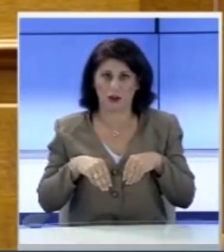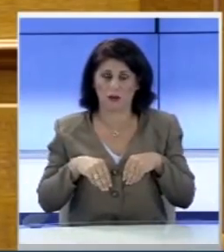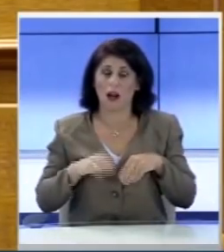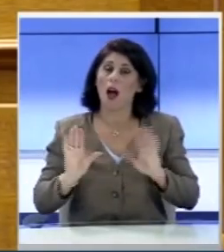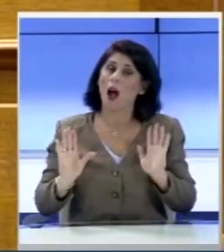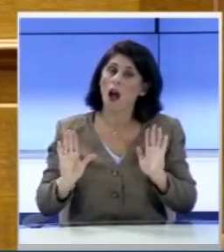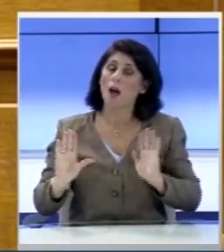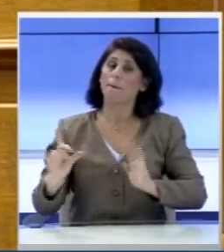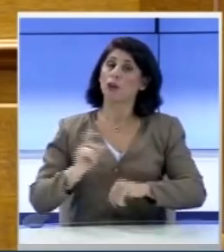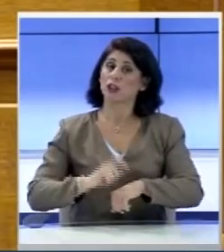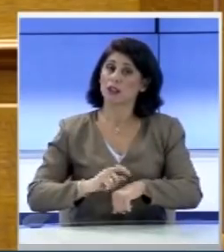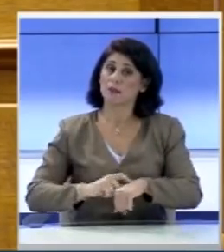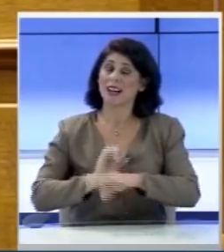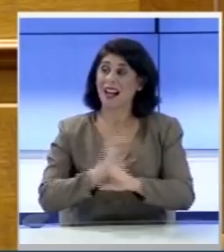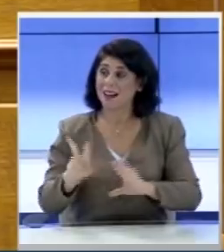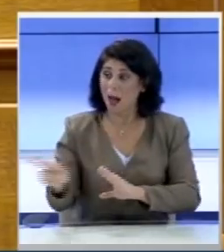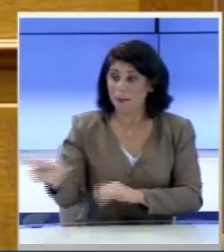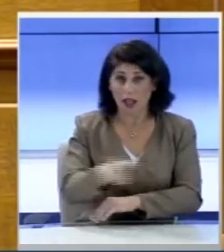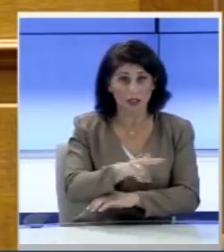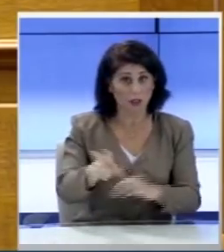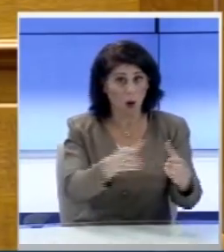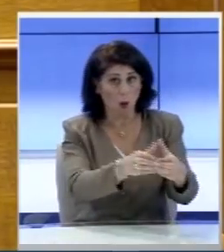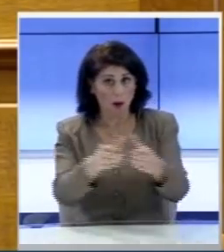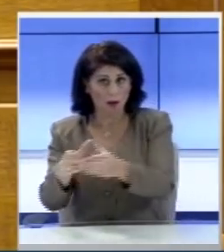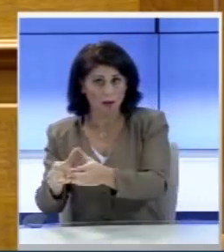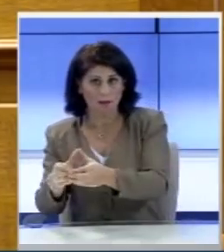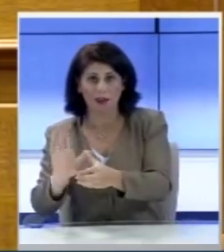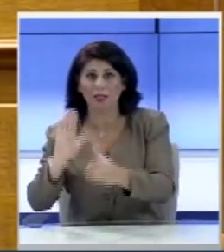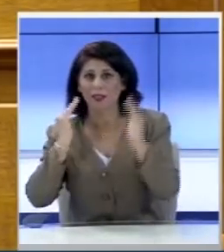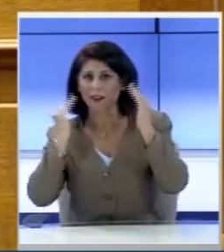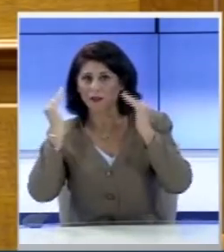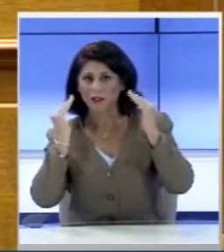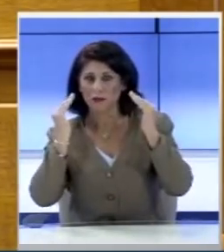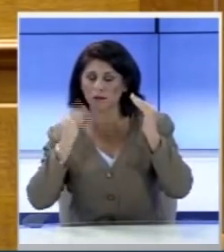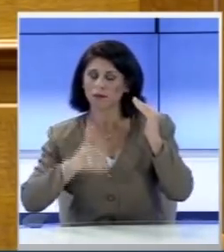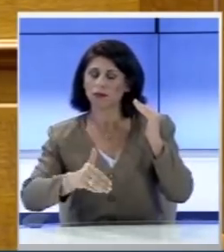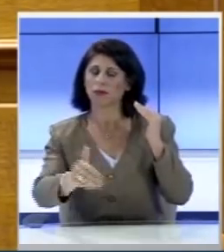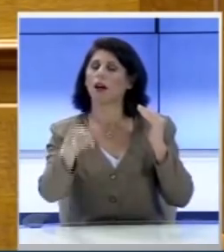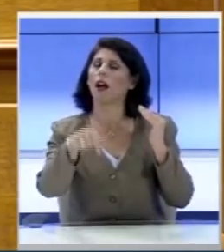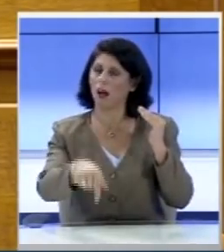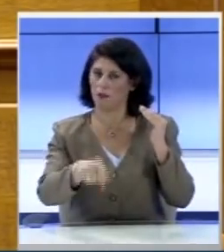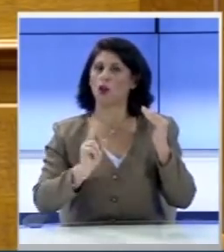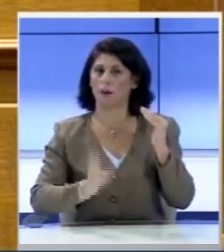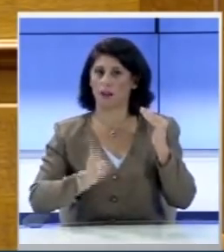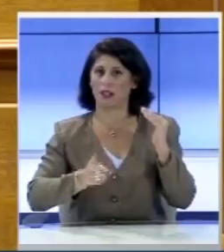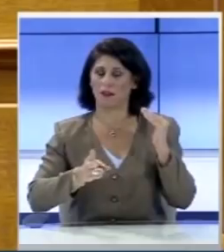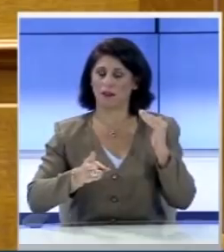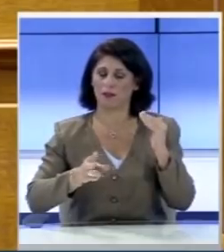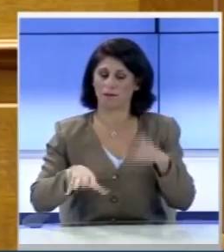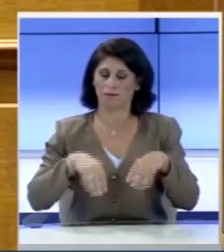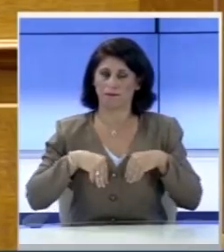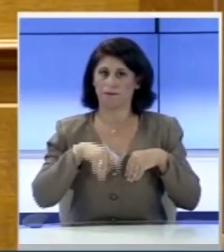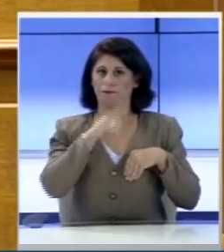στιγμή που κανείς από τους δυο σας δεν αμφισβητεί την προοπτική ενός τέτοιου επικίνδυνου